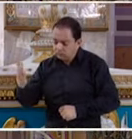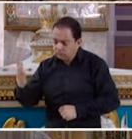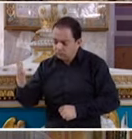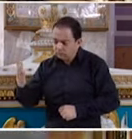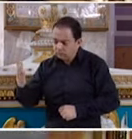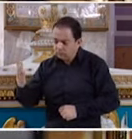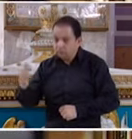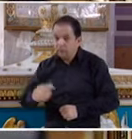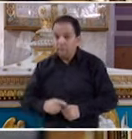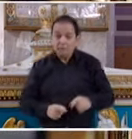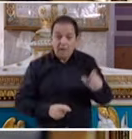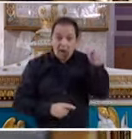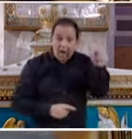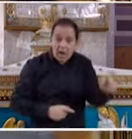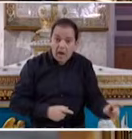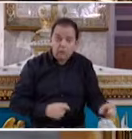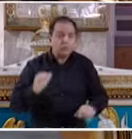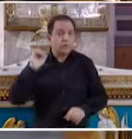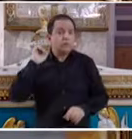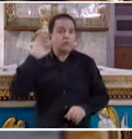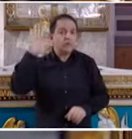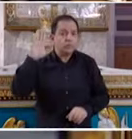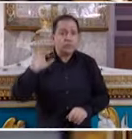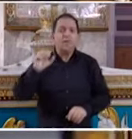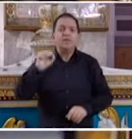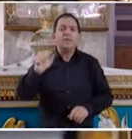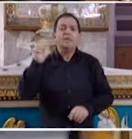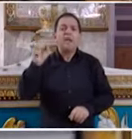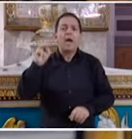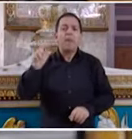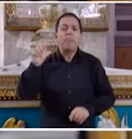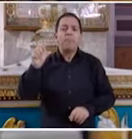και αυτός ειν Σαμαρίτη.